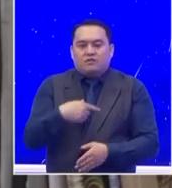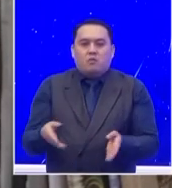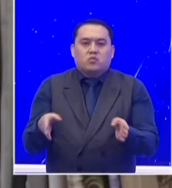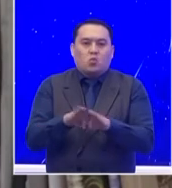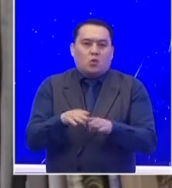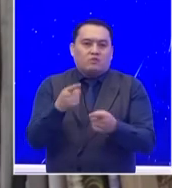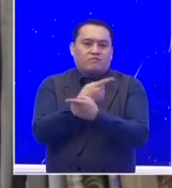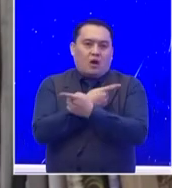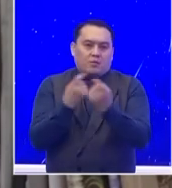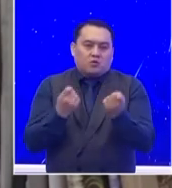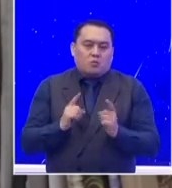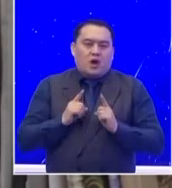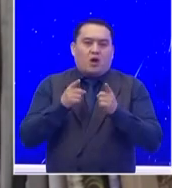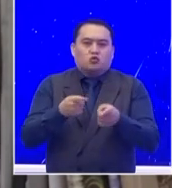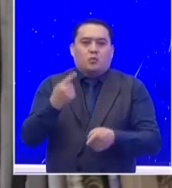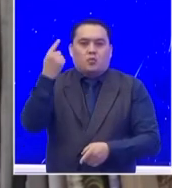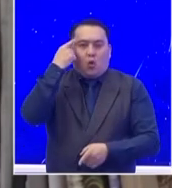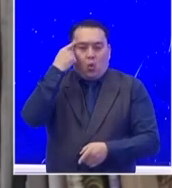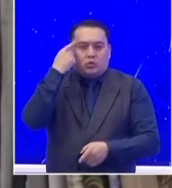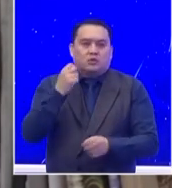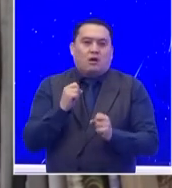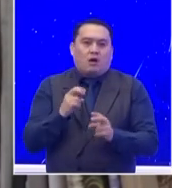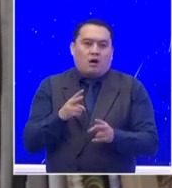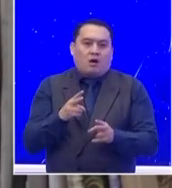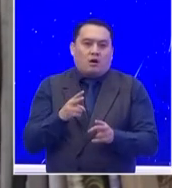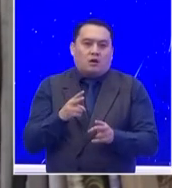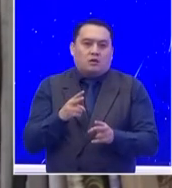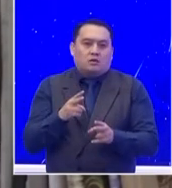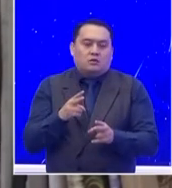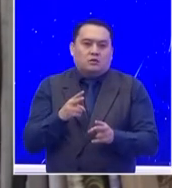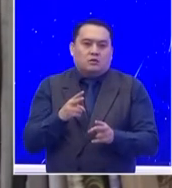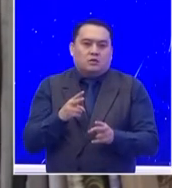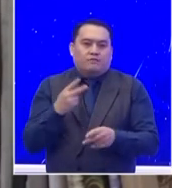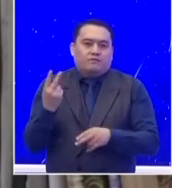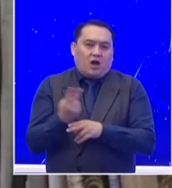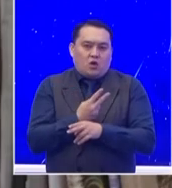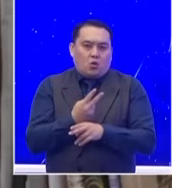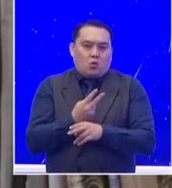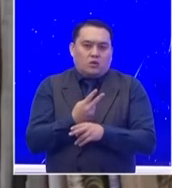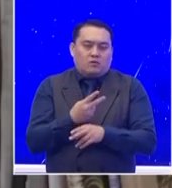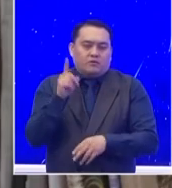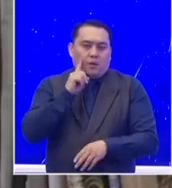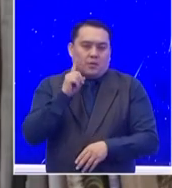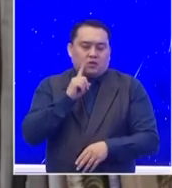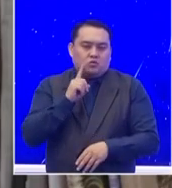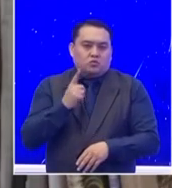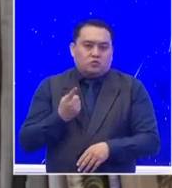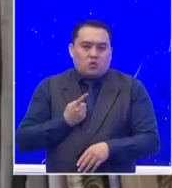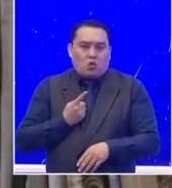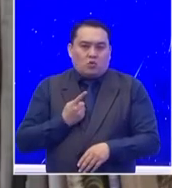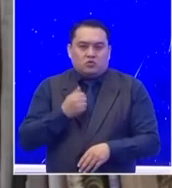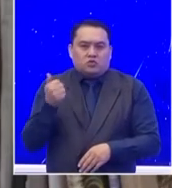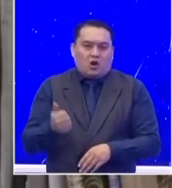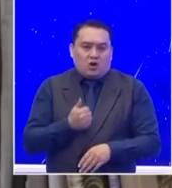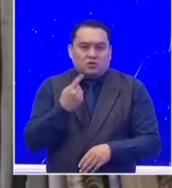блокировать информацию, которая поступает в мозг, и он воспринимает ее более скептично. Второе – это взять тайм-аут, то есть несколько часов